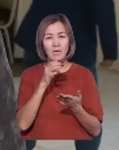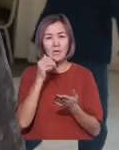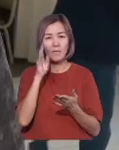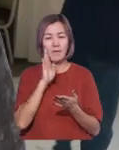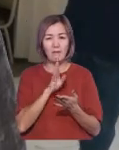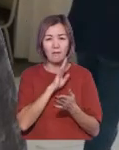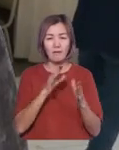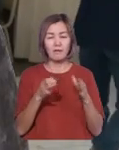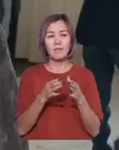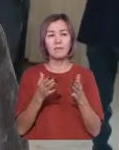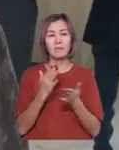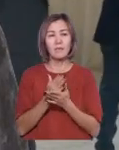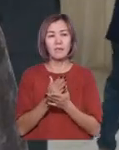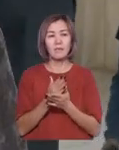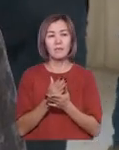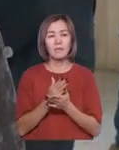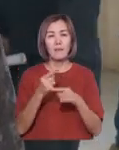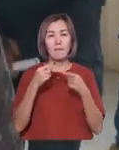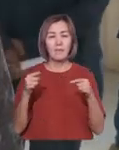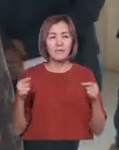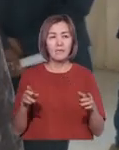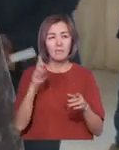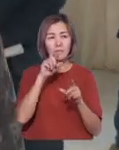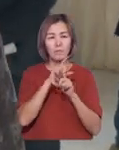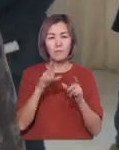ана комитеттерін, басқа да